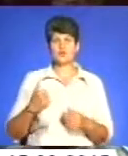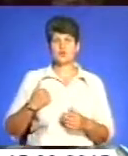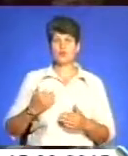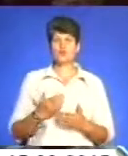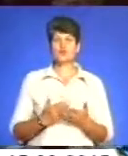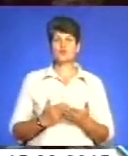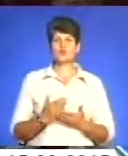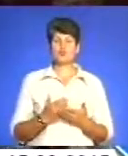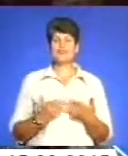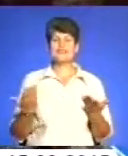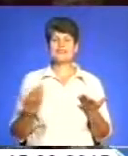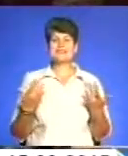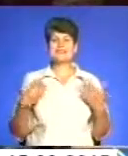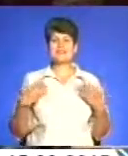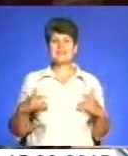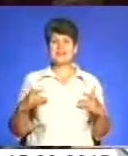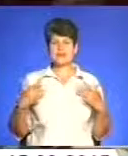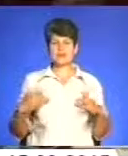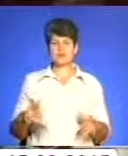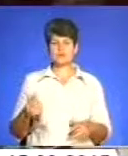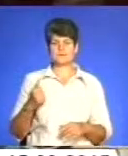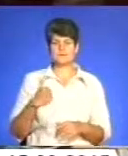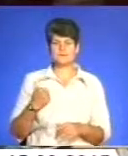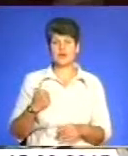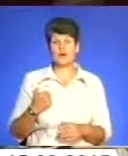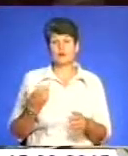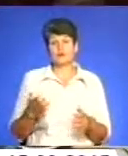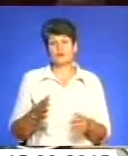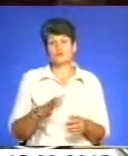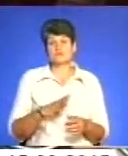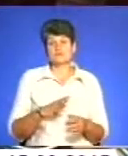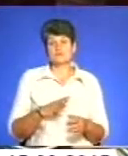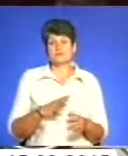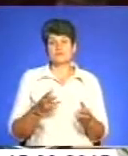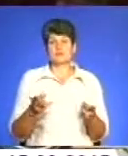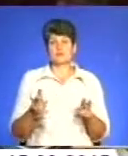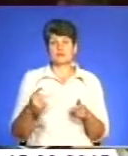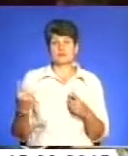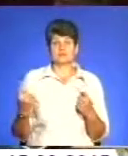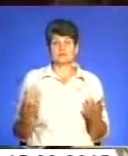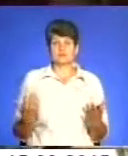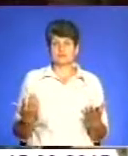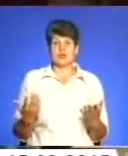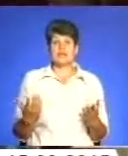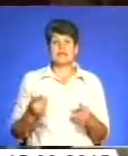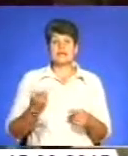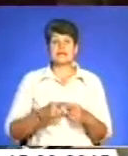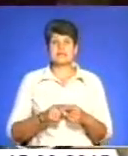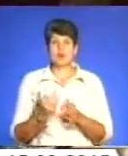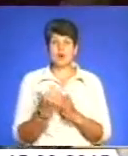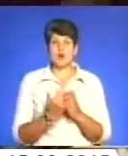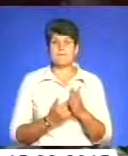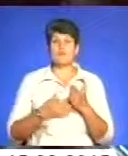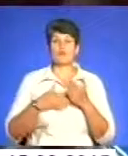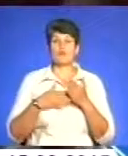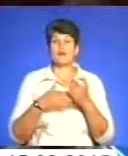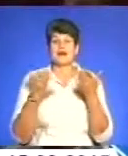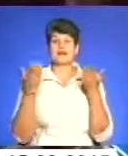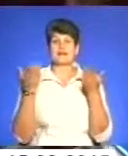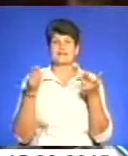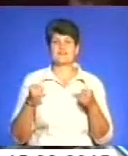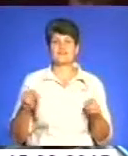які звільняються з Збройних сил, вони деколи залишаються сам на сам. І ця програма допомагає їм